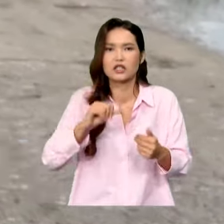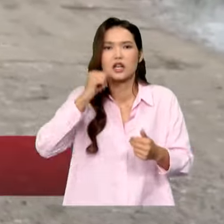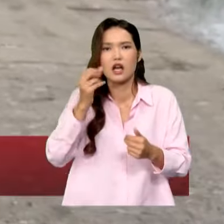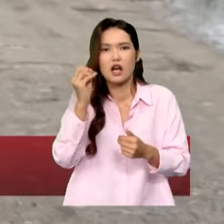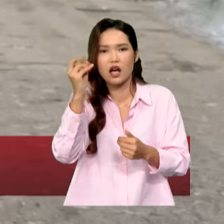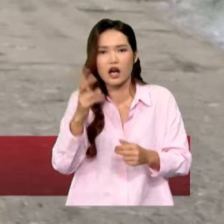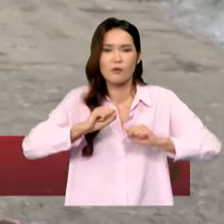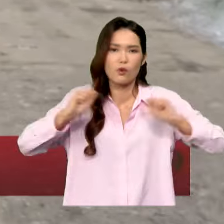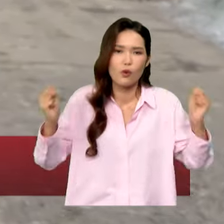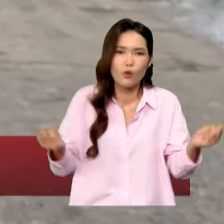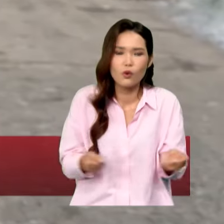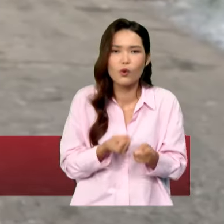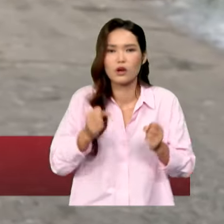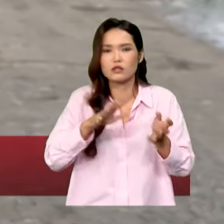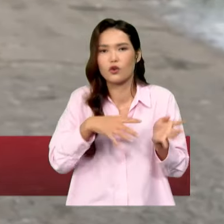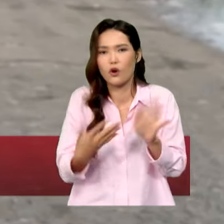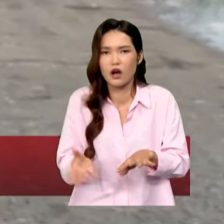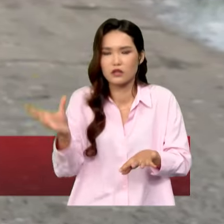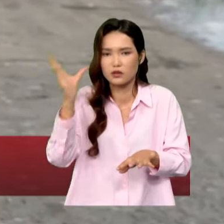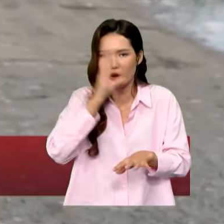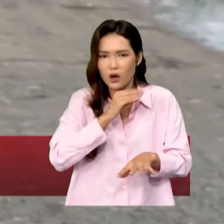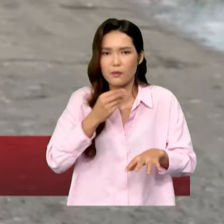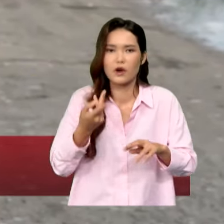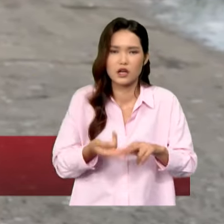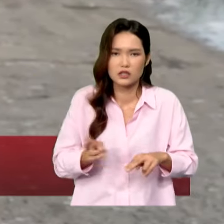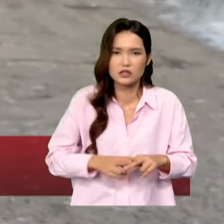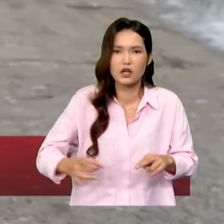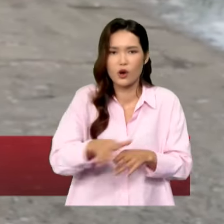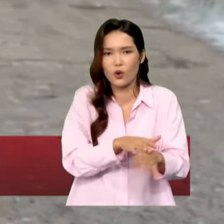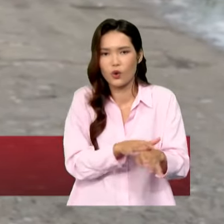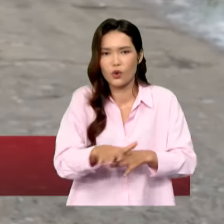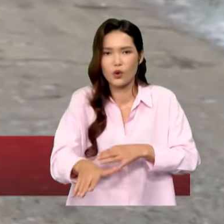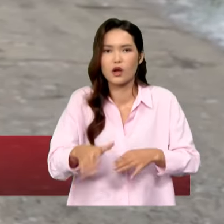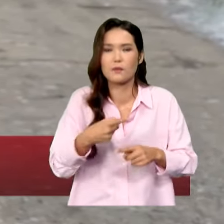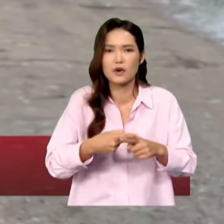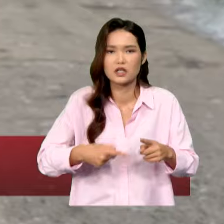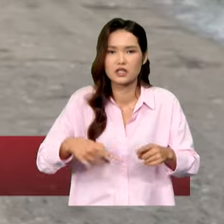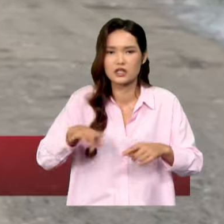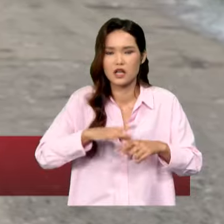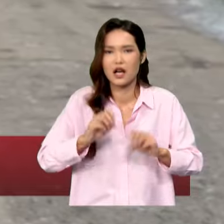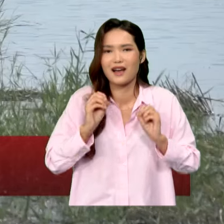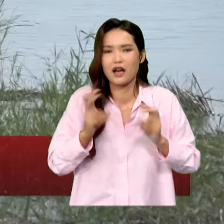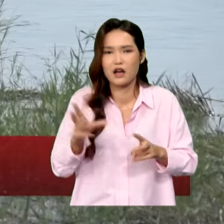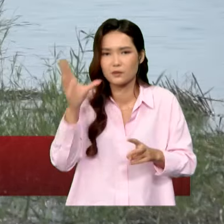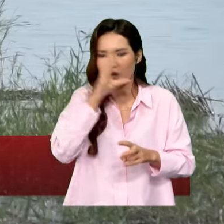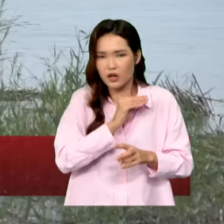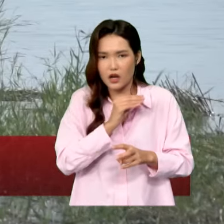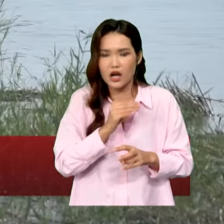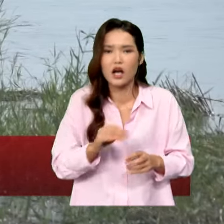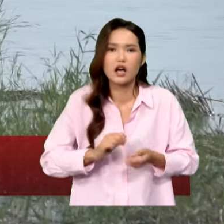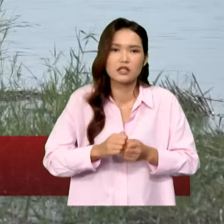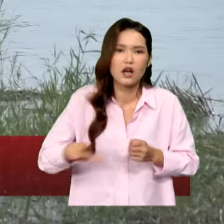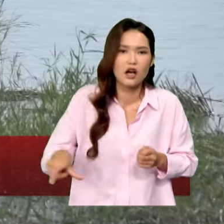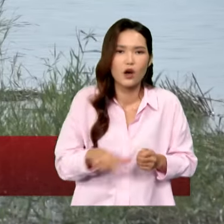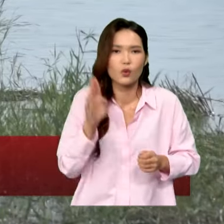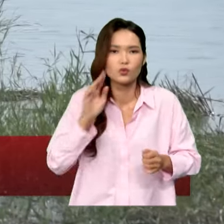қыстыгүні аязда көтеріліп құлап қалуы мүмкін. Сол кезде аудан толайым жарықсыз қалады деген қауіп бар. Тас жолдан су